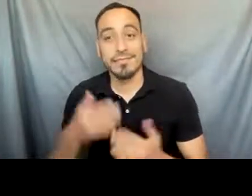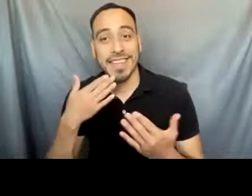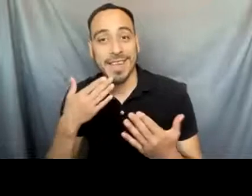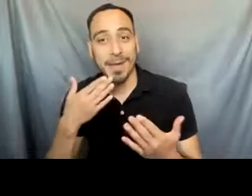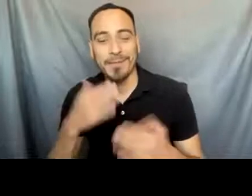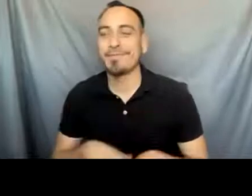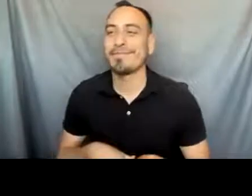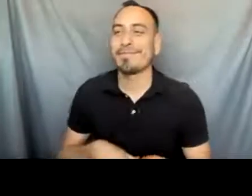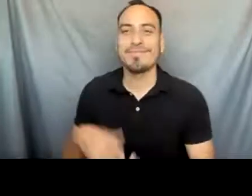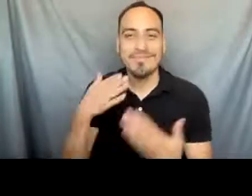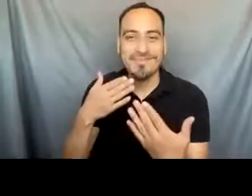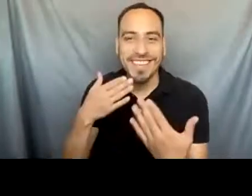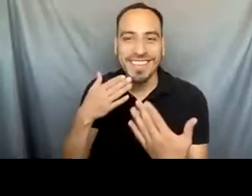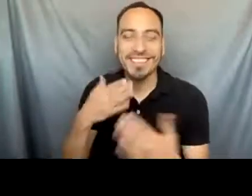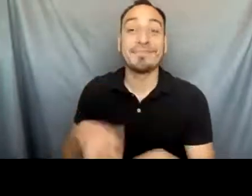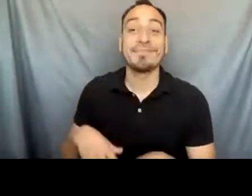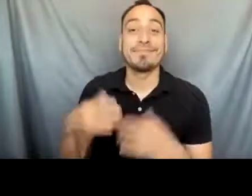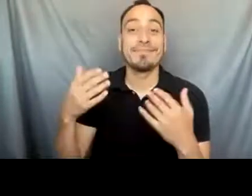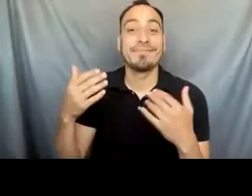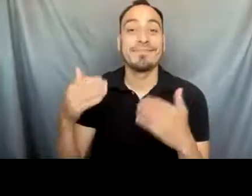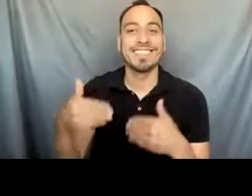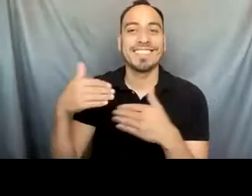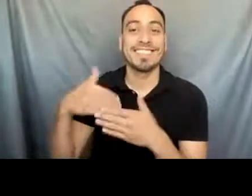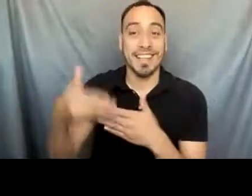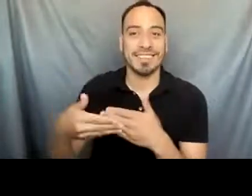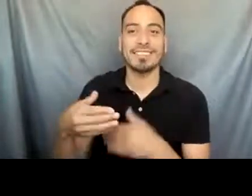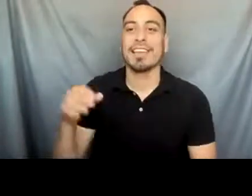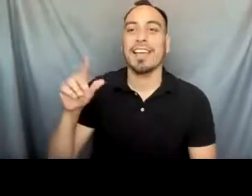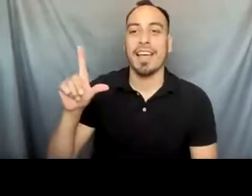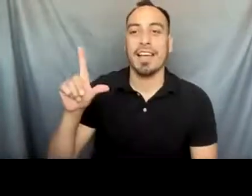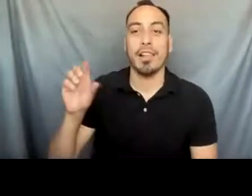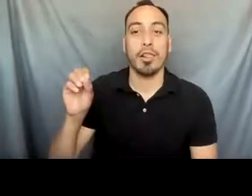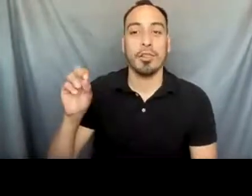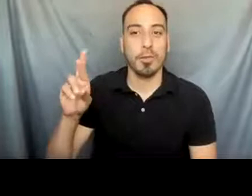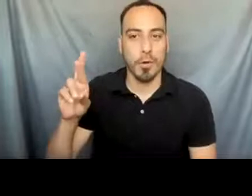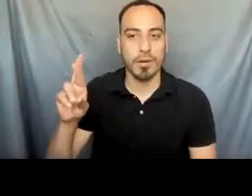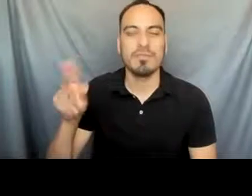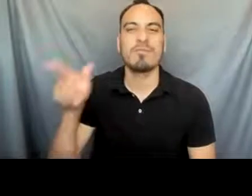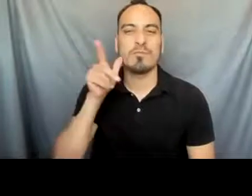Thank you, Angela. Next, I have Laura with Hmong interpretation.